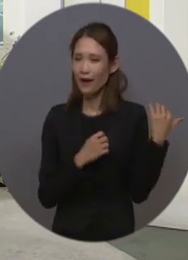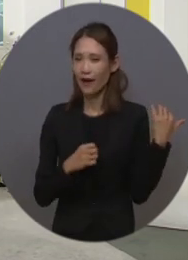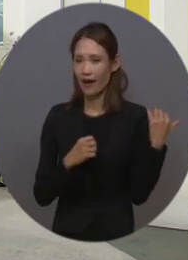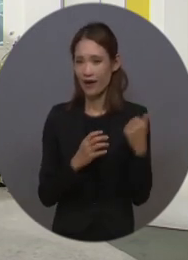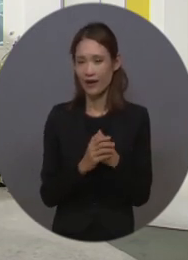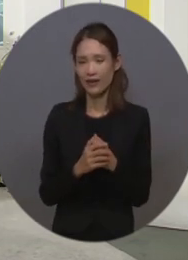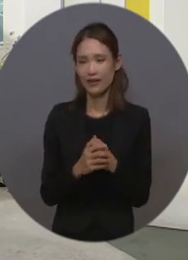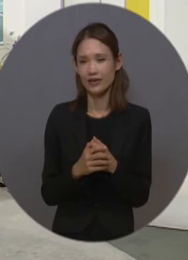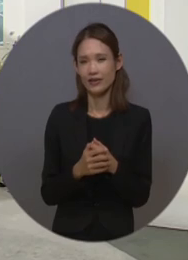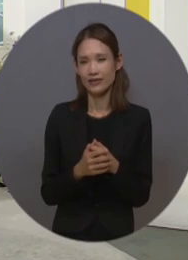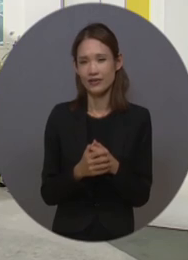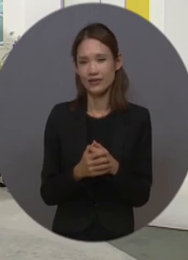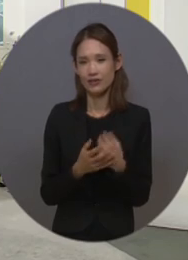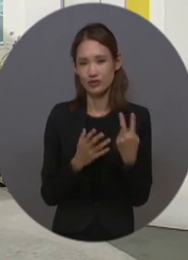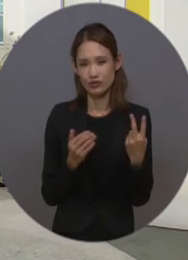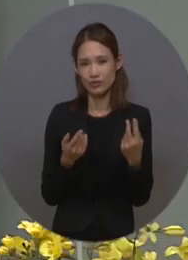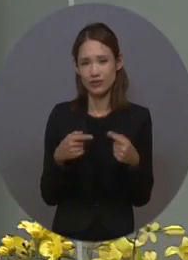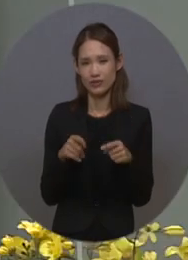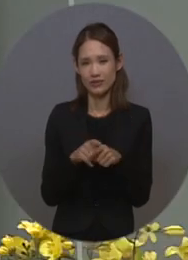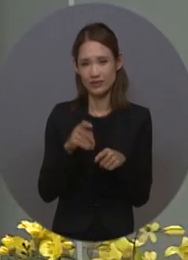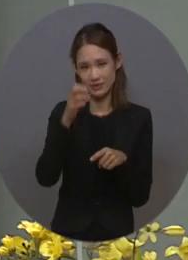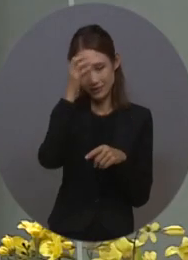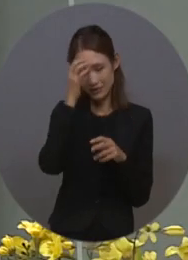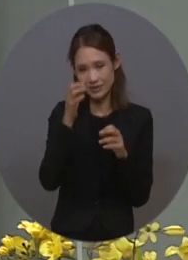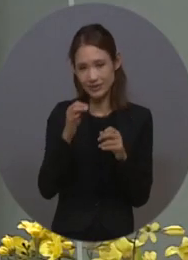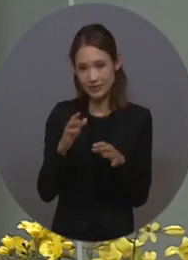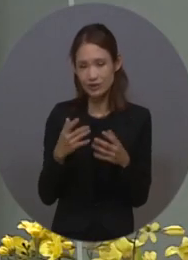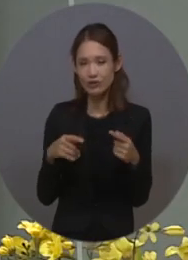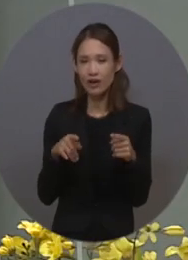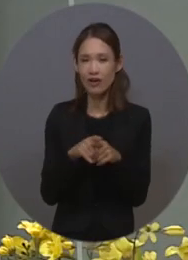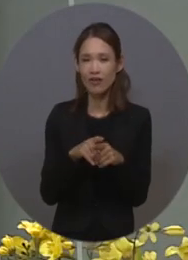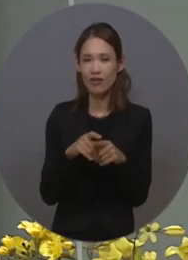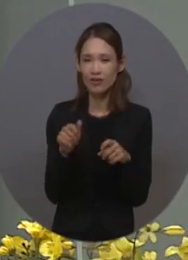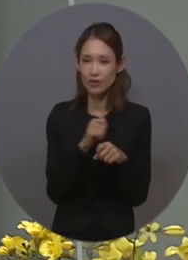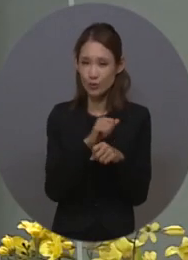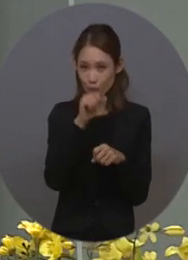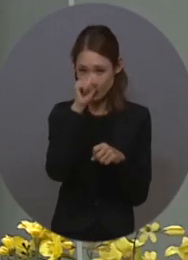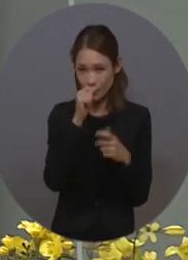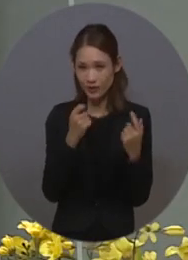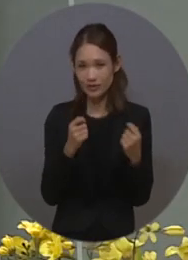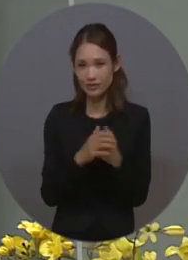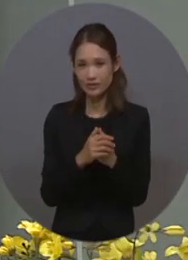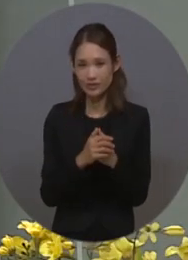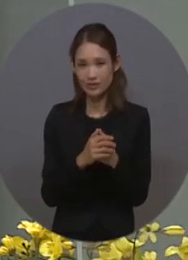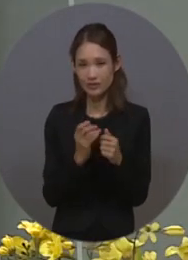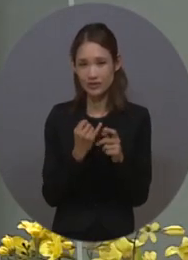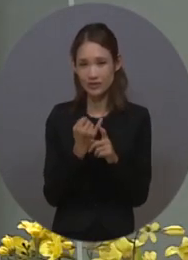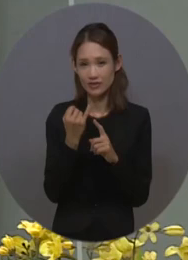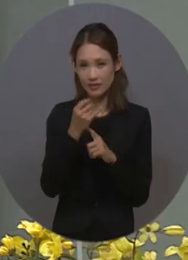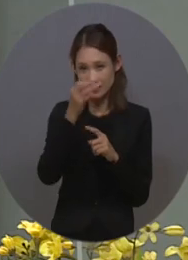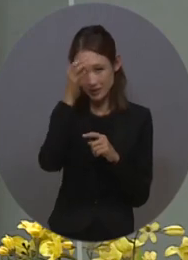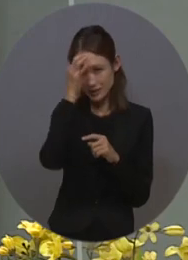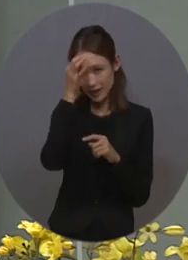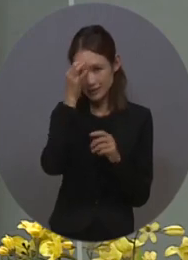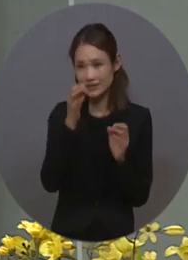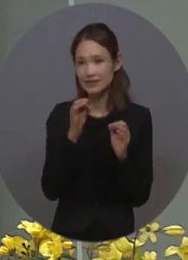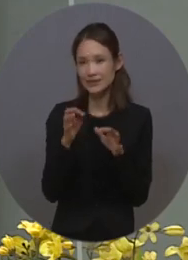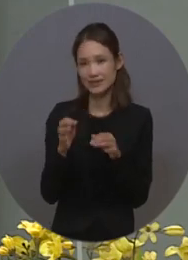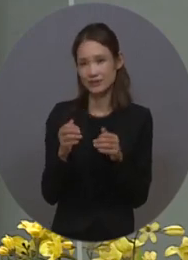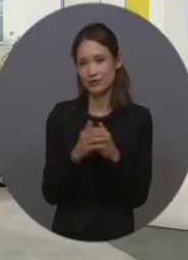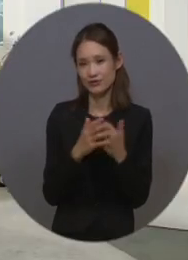바이올리스트이시잖아요. 네. 두 분이 같이 이렇게 재능 기부도 같이 이렇게 하시면 딱 좋을 것 같아요. 네. 근데 사모님은 많이 재능 기부 하시잖아요. 네.